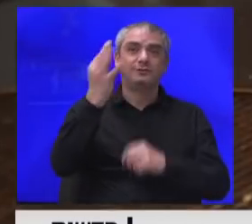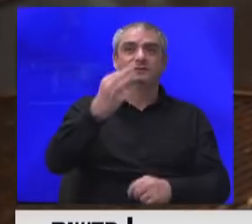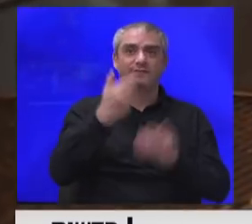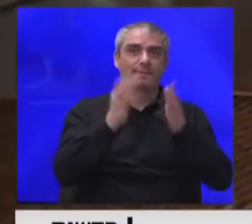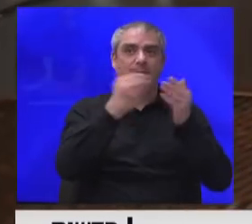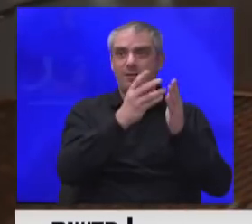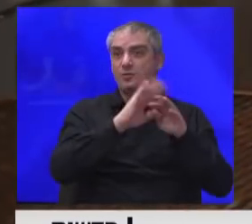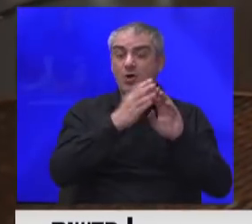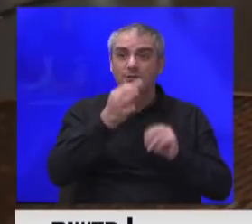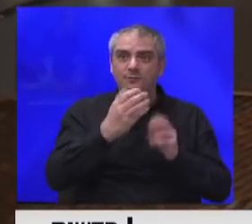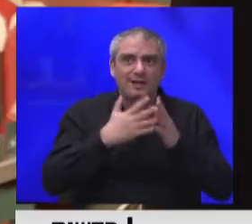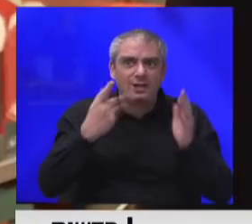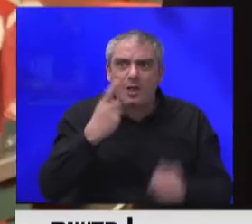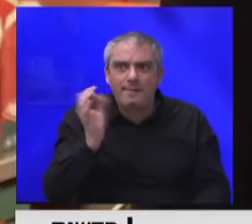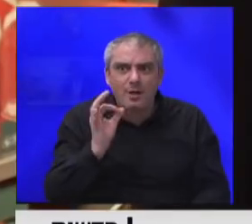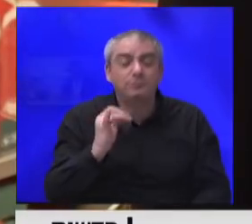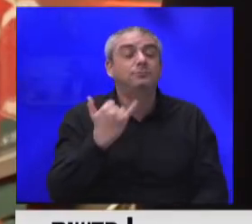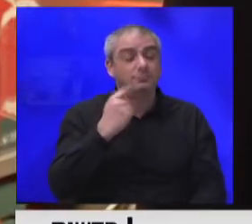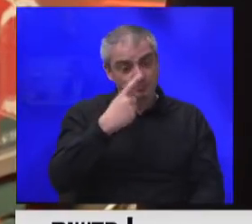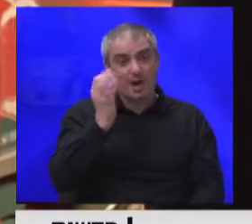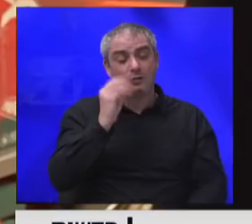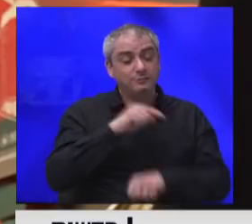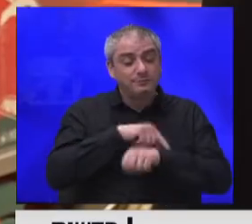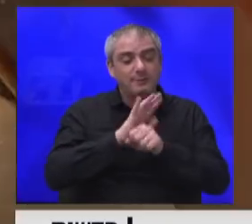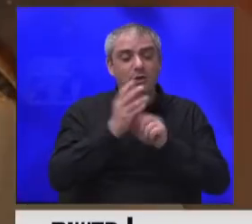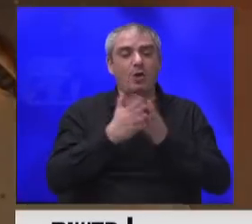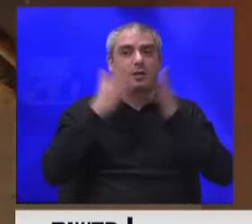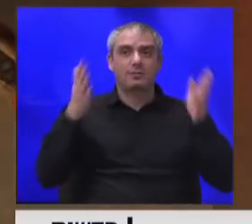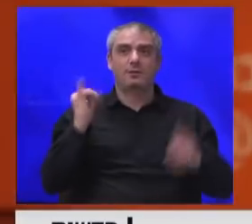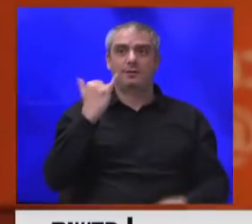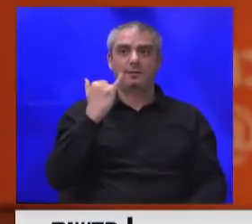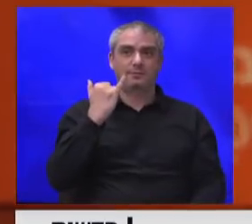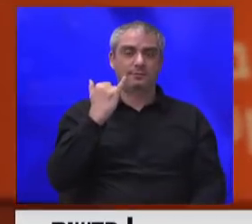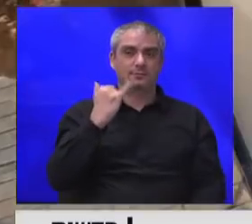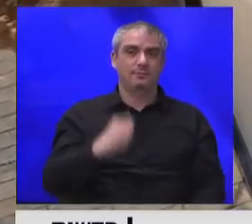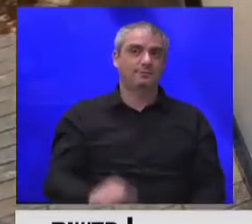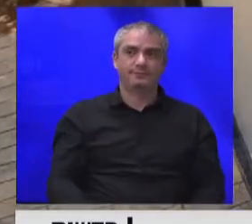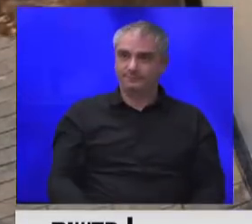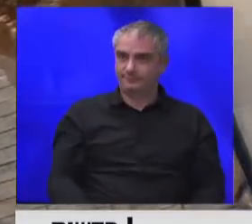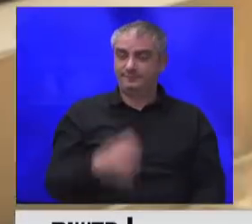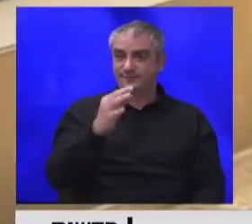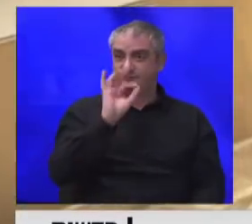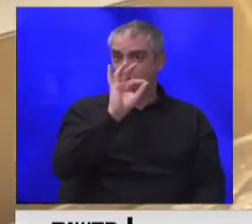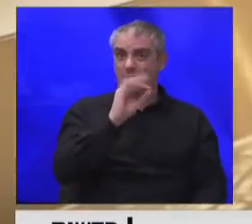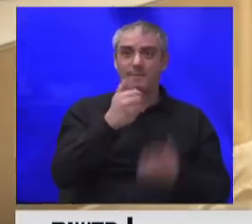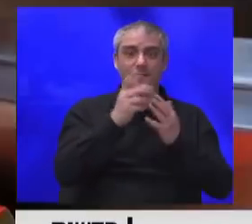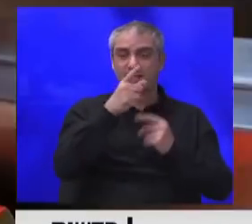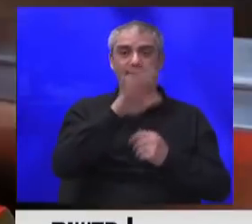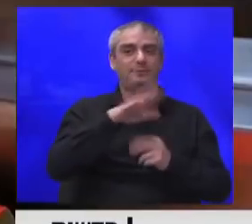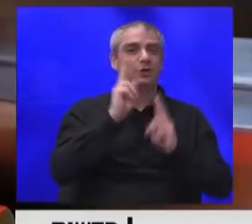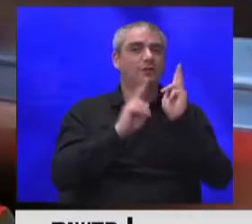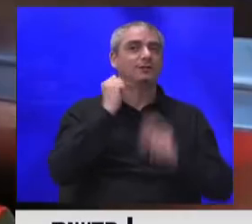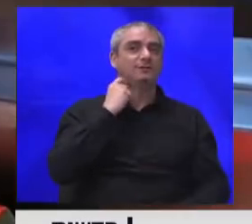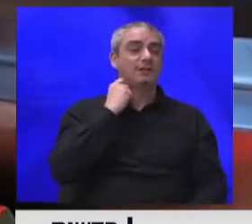מה, גידול של 100%? של 100% בזמן הקורונה, כן. את הסניף שלו פתח עידן